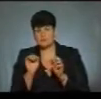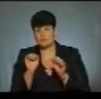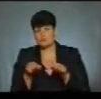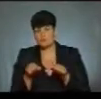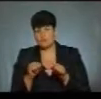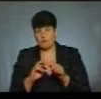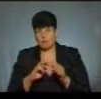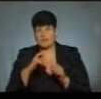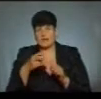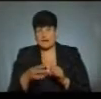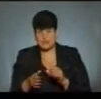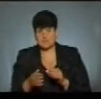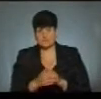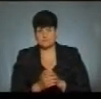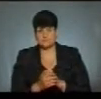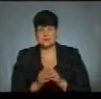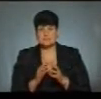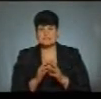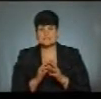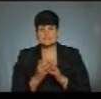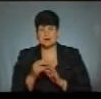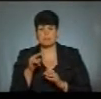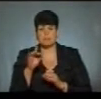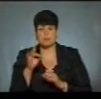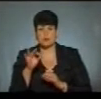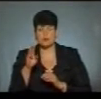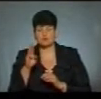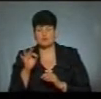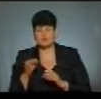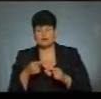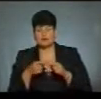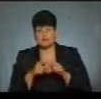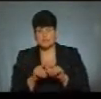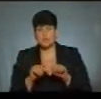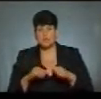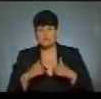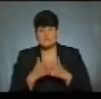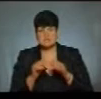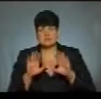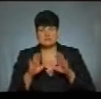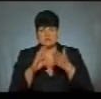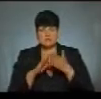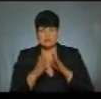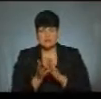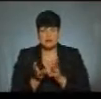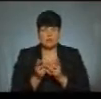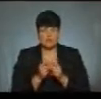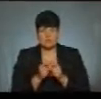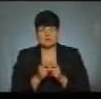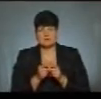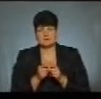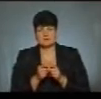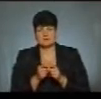через неї. У селі Прошова Тернопільського району техногенна комісія з надзвичайних ситуацій підраховує наслідки